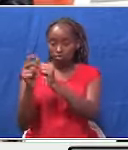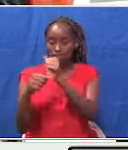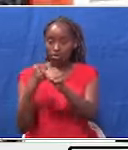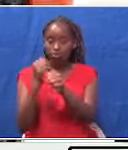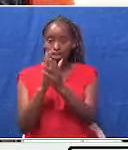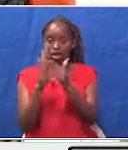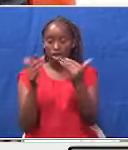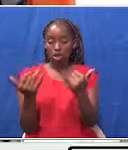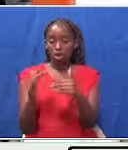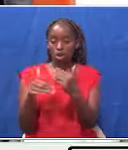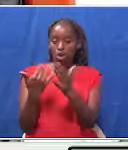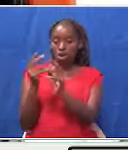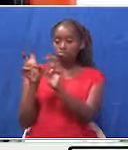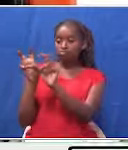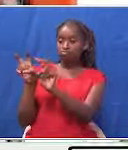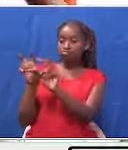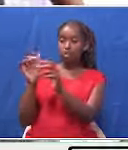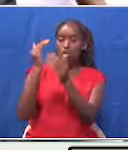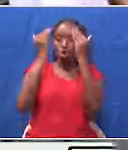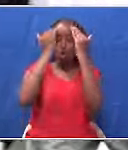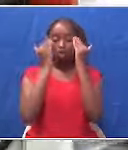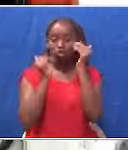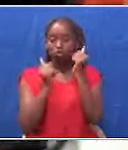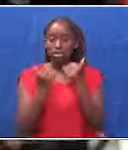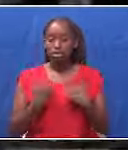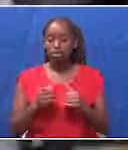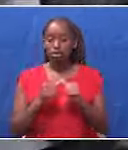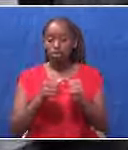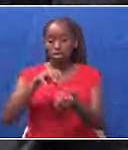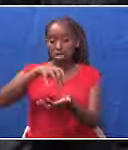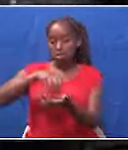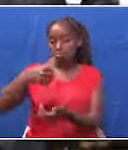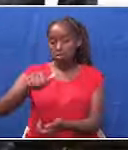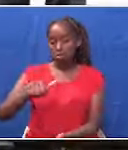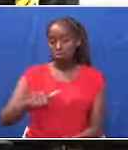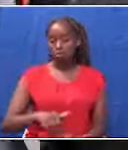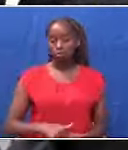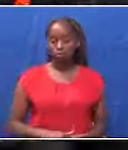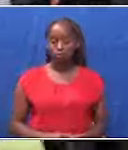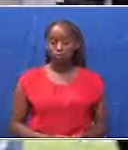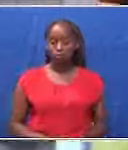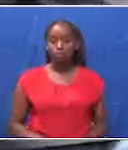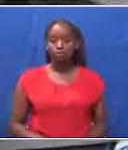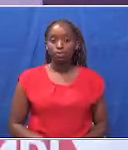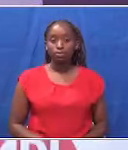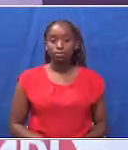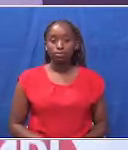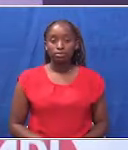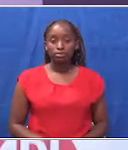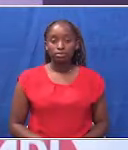yanaelekea mahakamani ambapo kwa sasa kesi hiyo inaendelea. Arnold Adidi, TV 47.